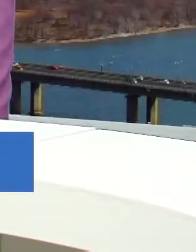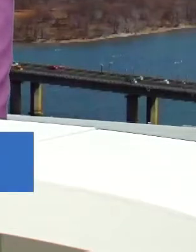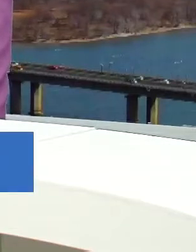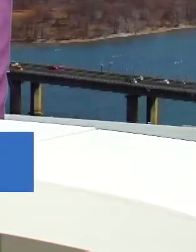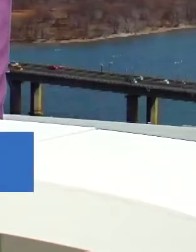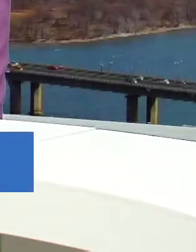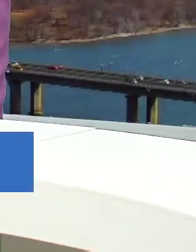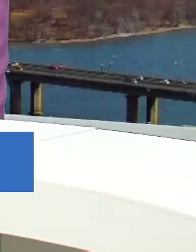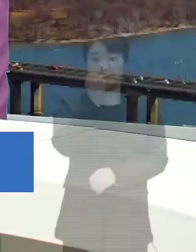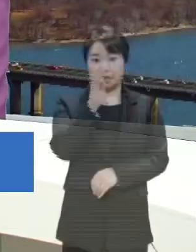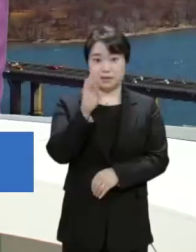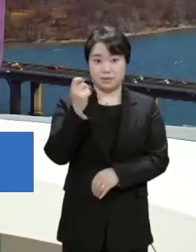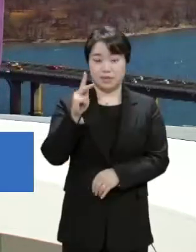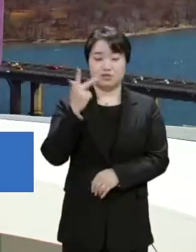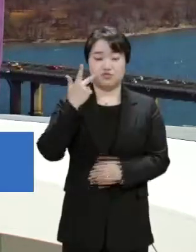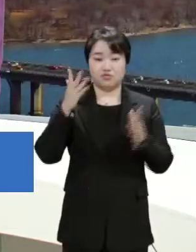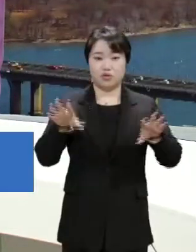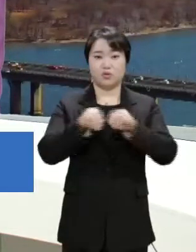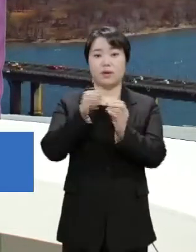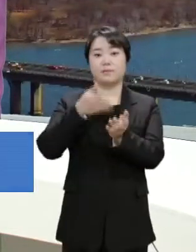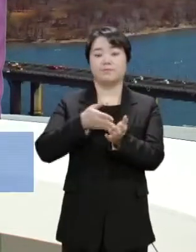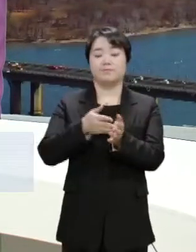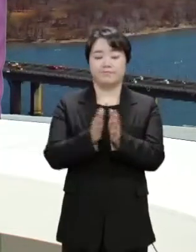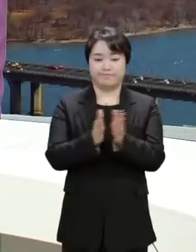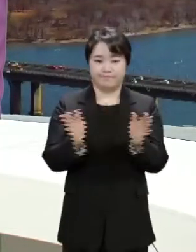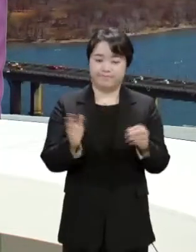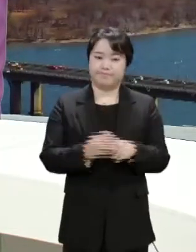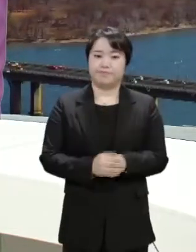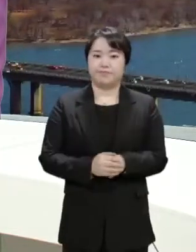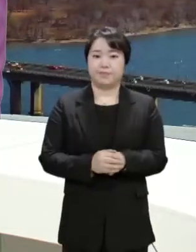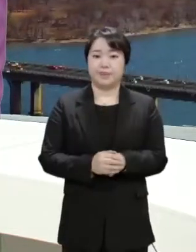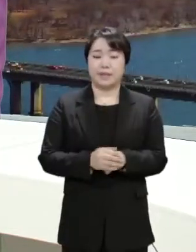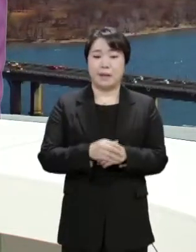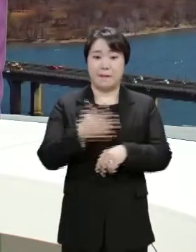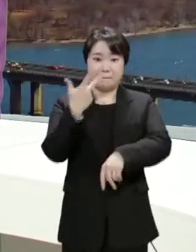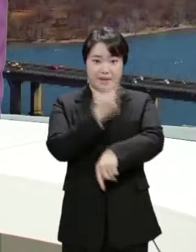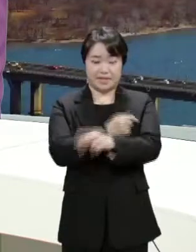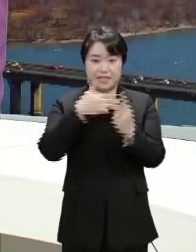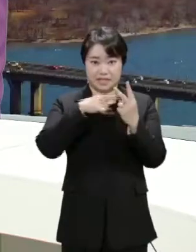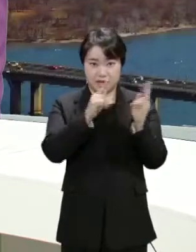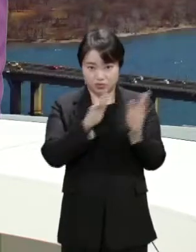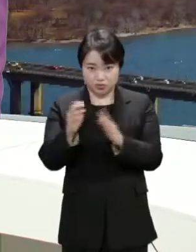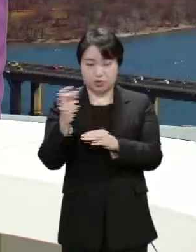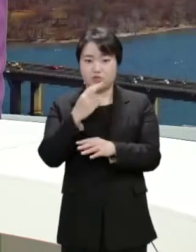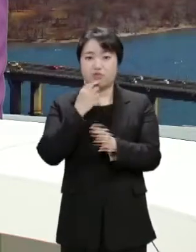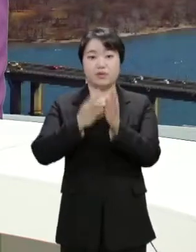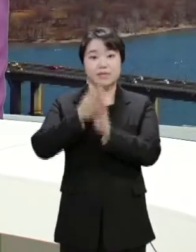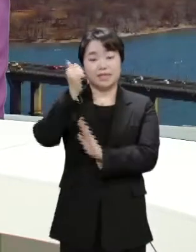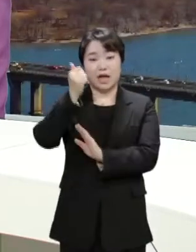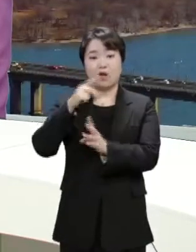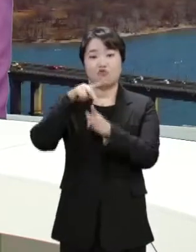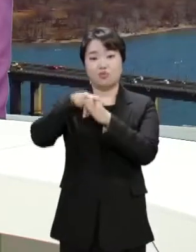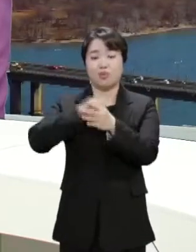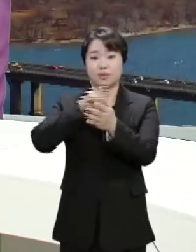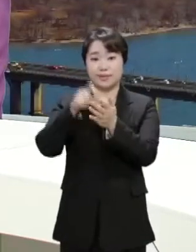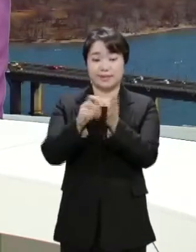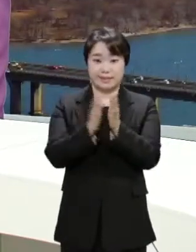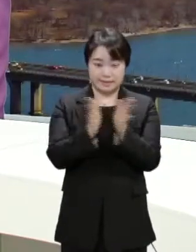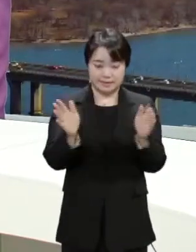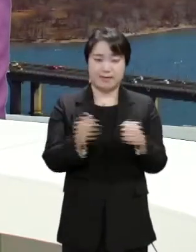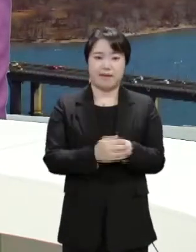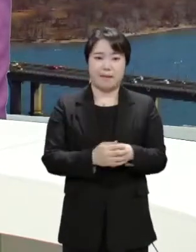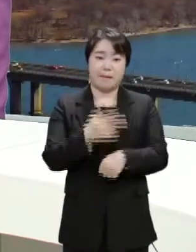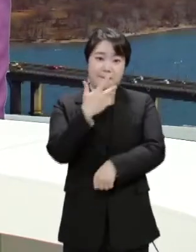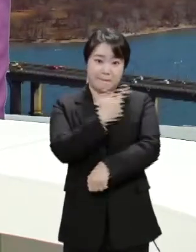안녕하십니까. BTV 주간종합뉴스입니다. 네, 이번 주 서울은 백신 2차 접종 준비와 서울시장 후보 등록이 진행됐습니다. 네, 특히